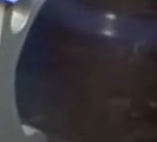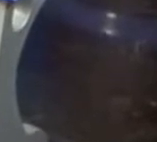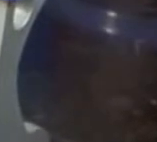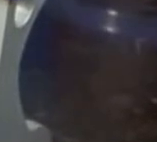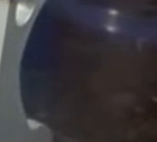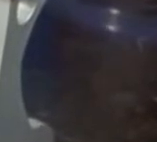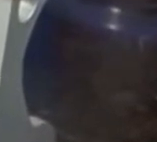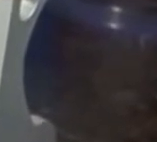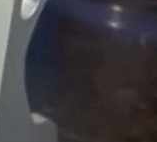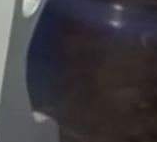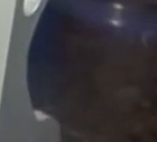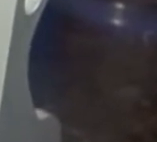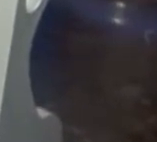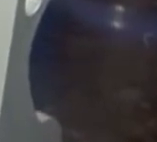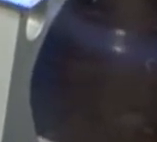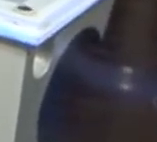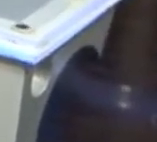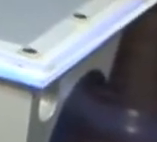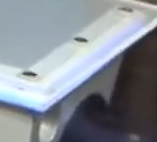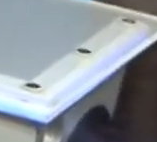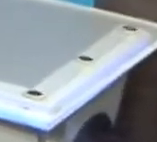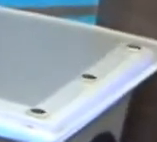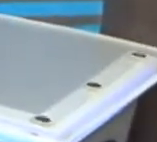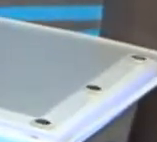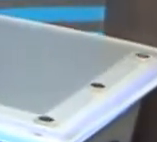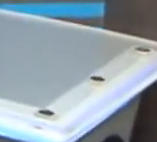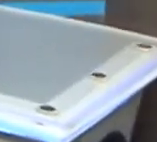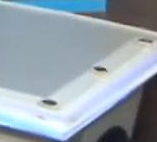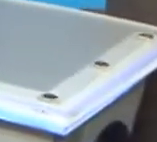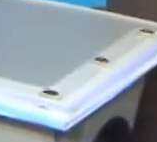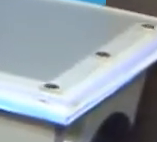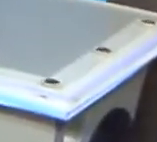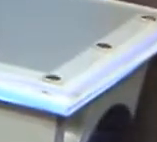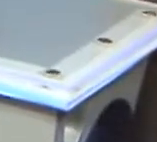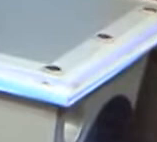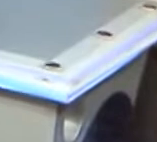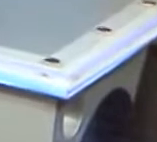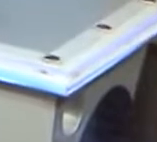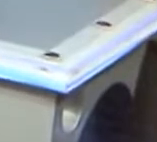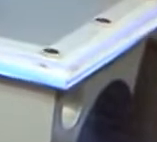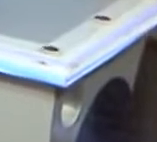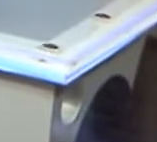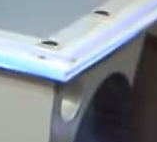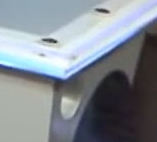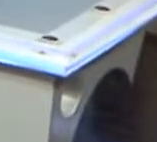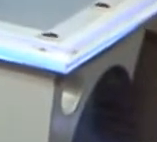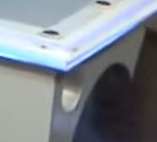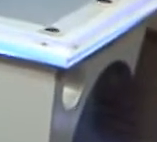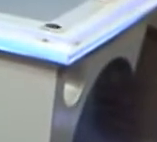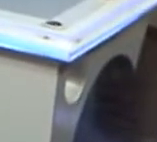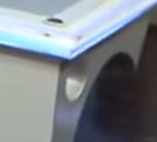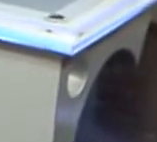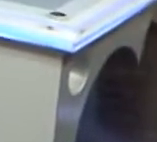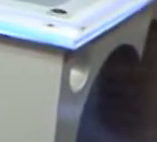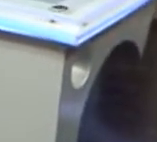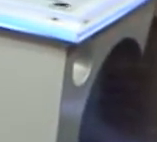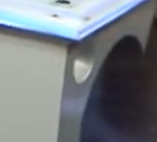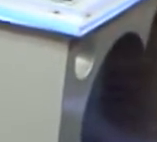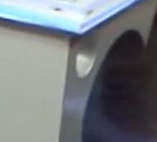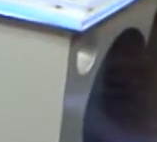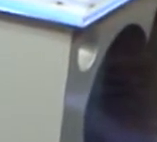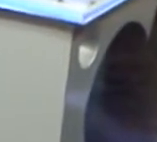Ahlan wa sahlan wa marhaba mpenzi mtazamaji, asalamu alaykum, hujambo na karibu kwenye taarifa za darubini ya Channel 1, ikiwa ni siku